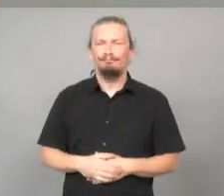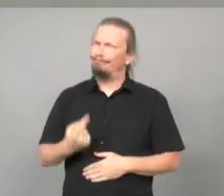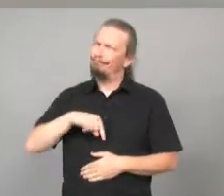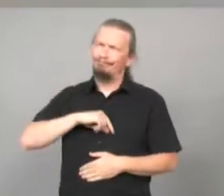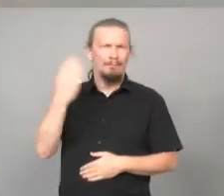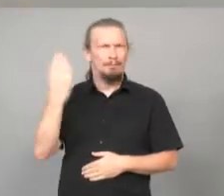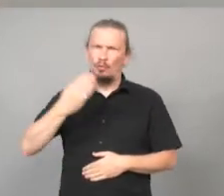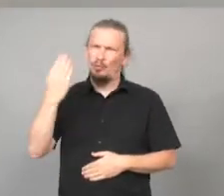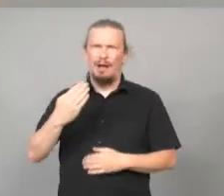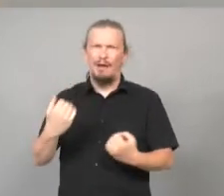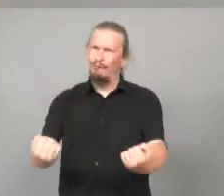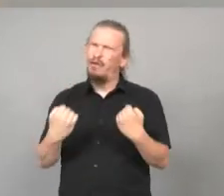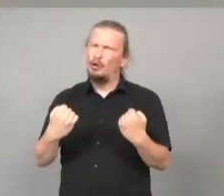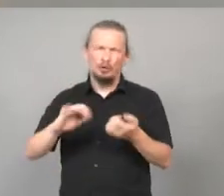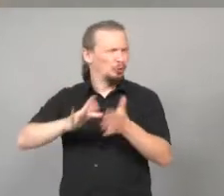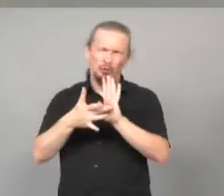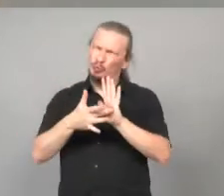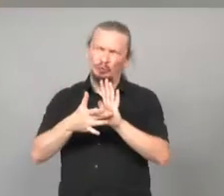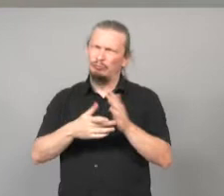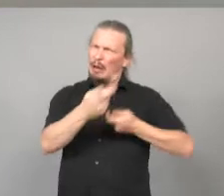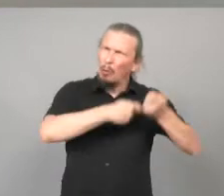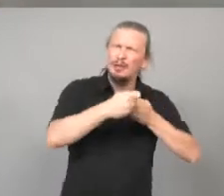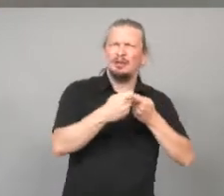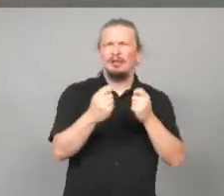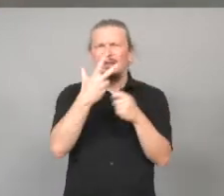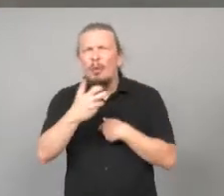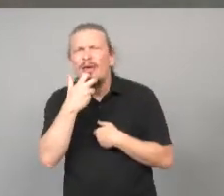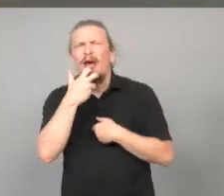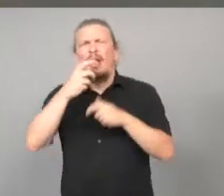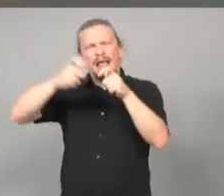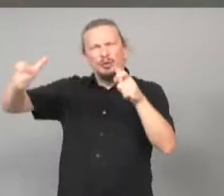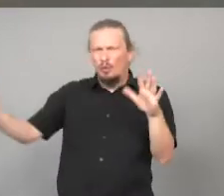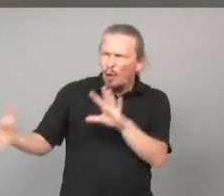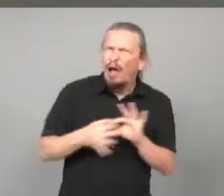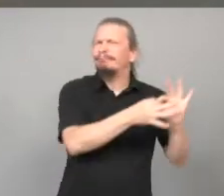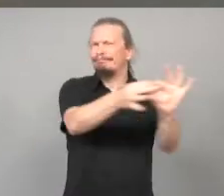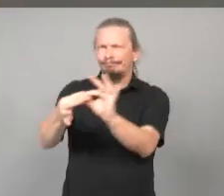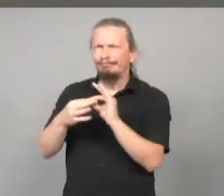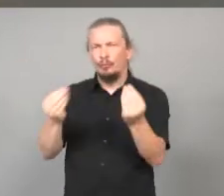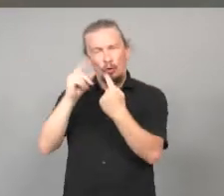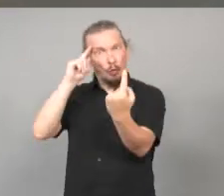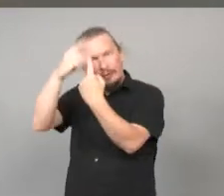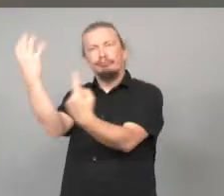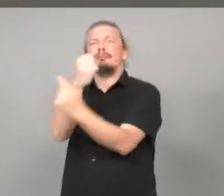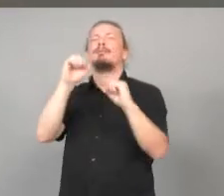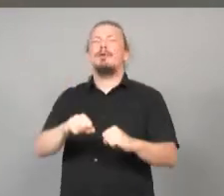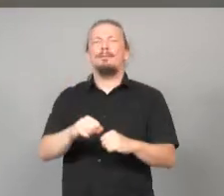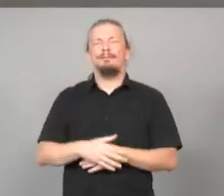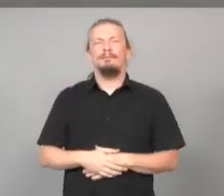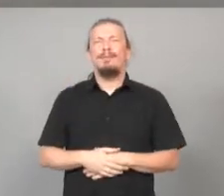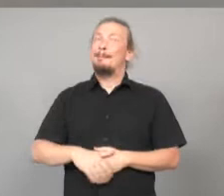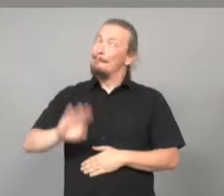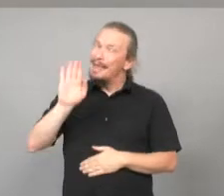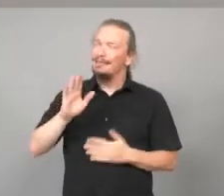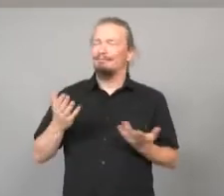de toutes les forces citoyennes, économiques et institutionnelles pour atteindre nos objectifs climatiques. Pourtant,